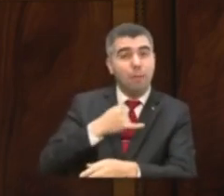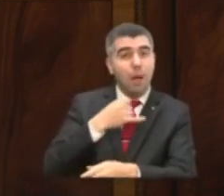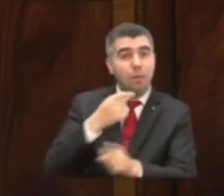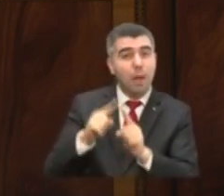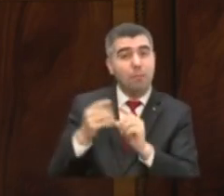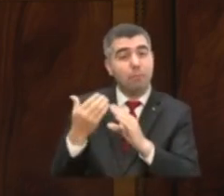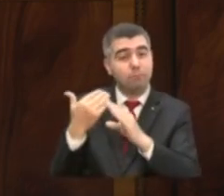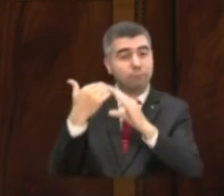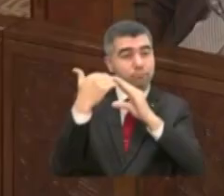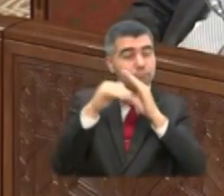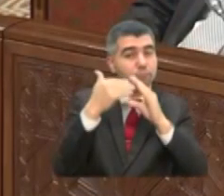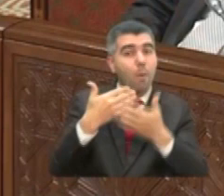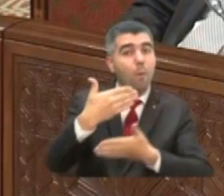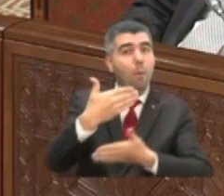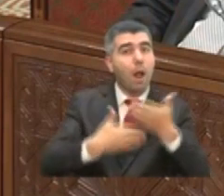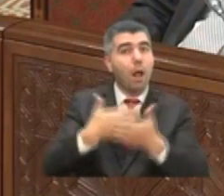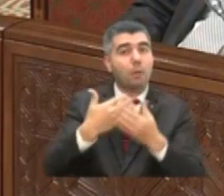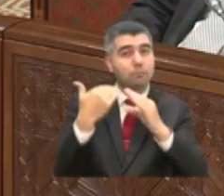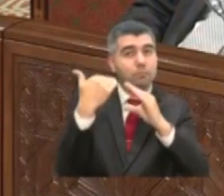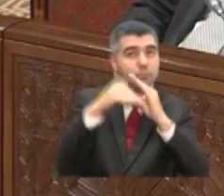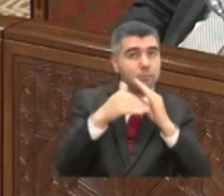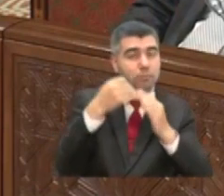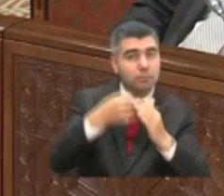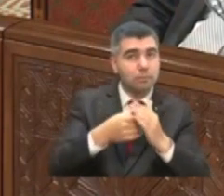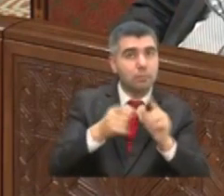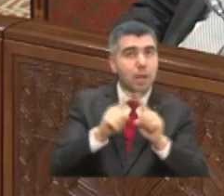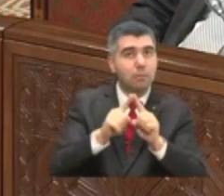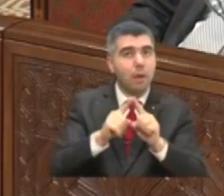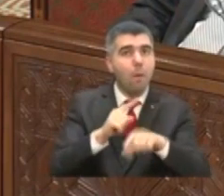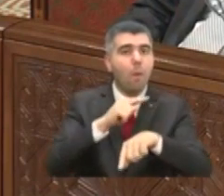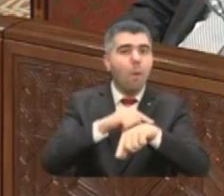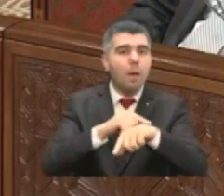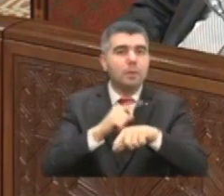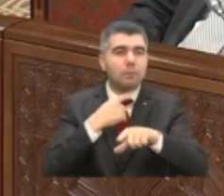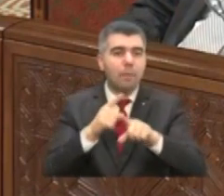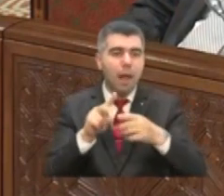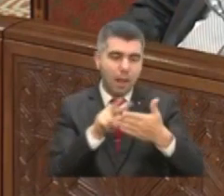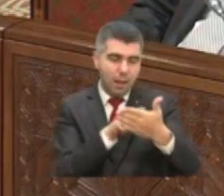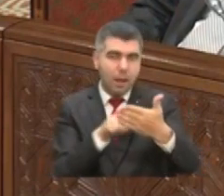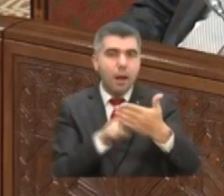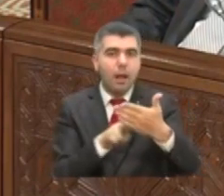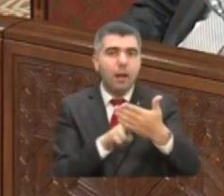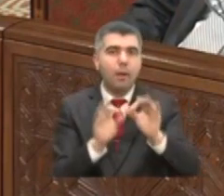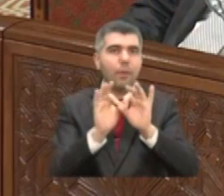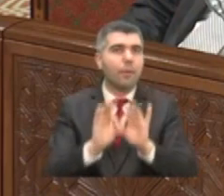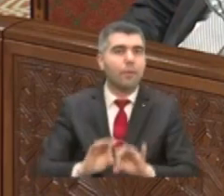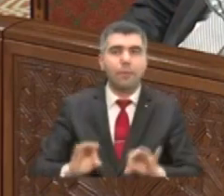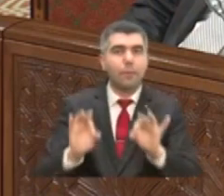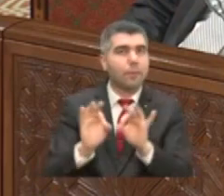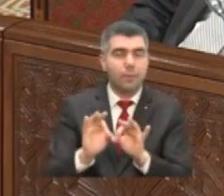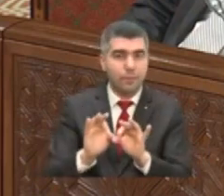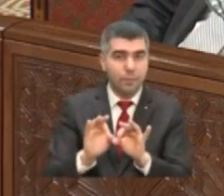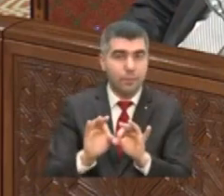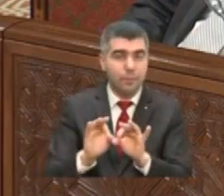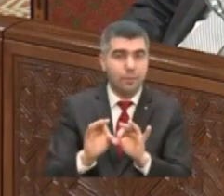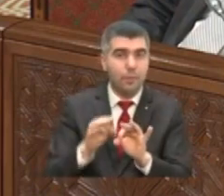مذكرة بهذا الخصوص، أعتقد أنكم لم تجدوا الوقت بعد لقراءتها، ولكن تنبه إلى وضع يعني